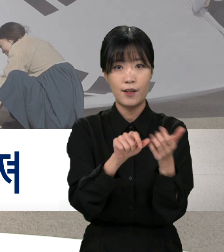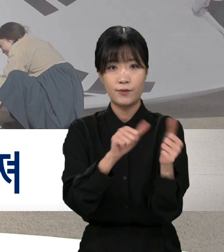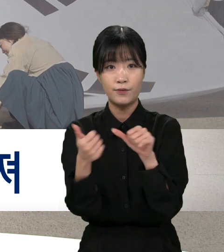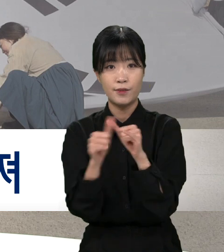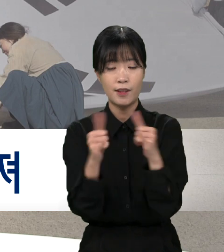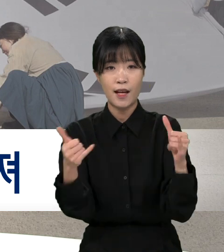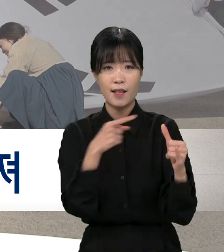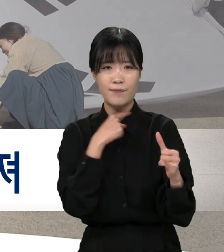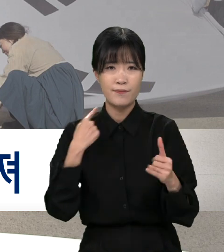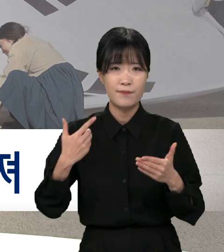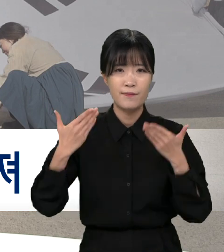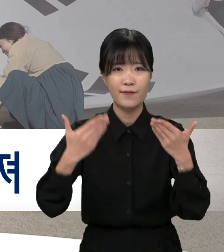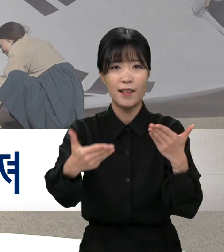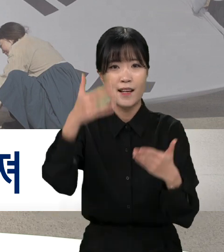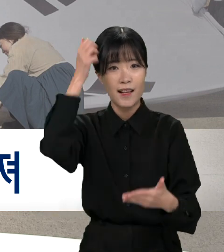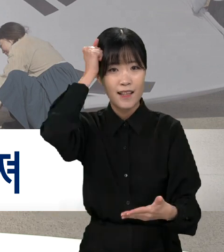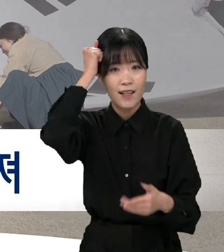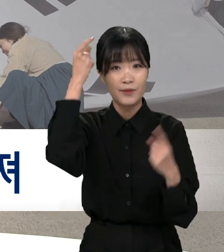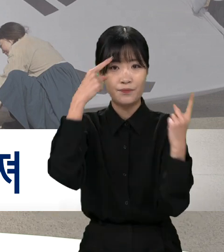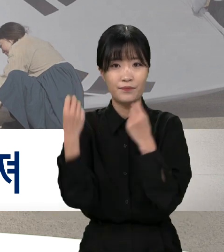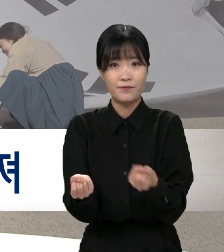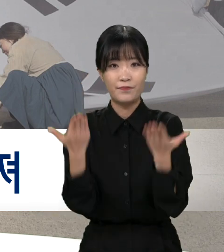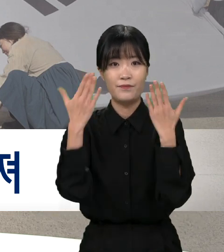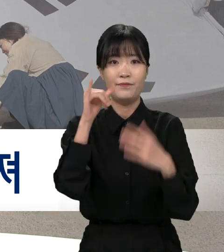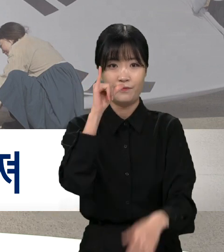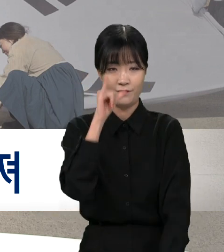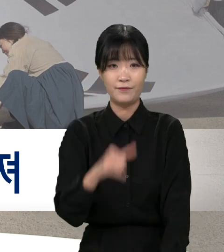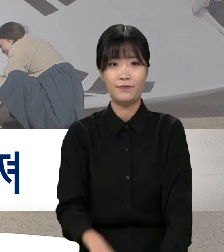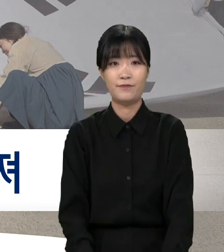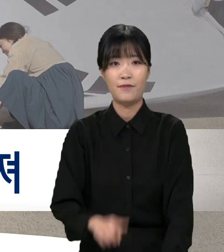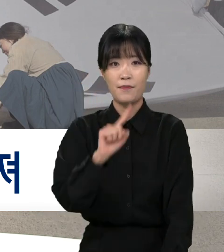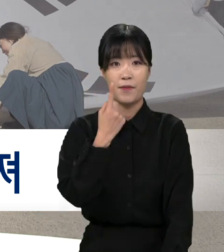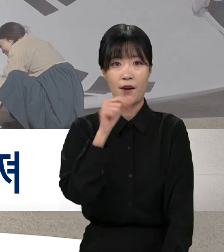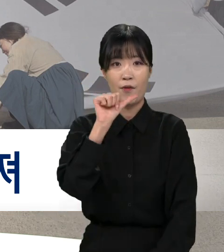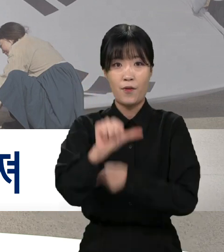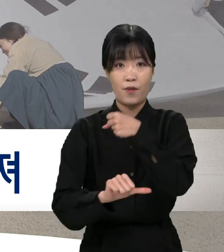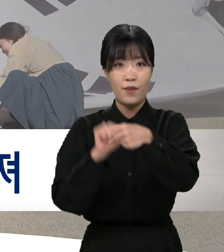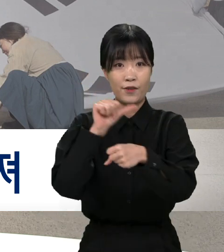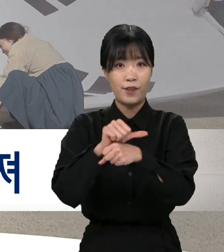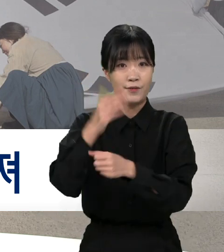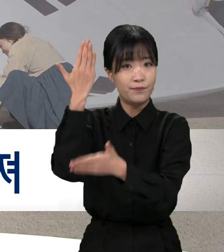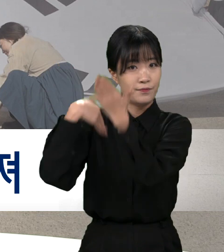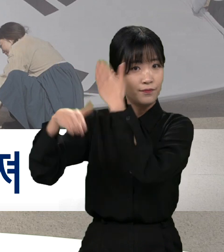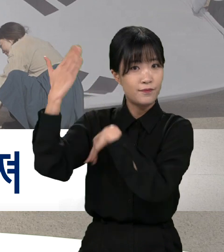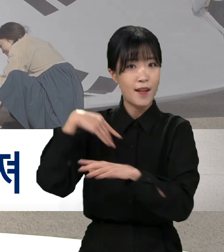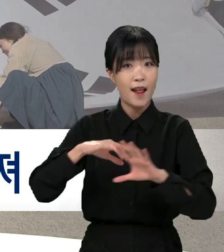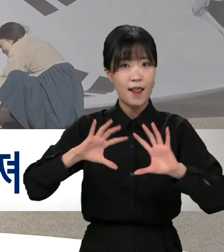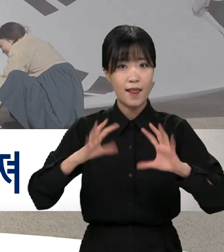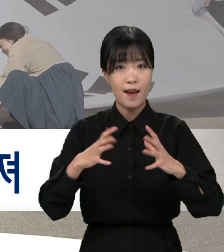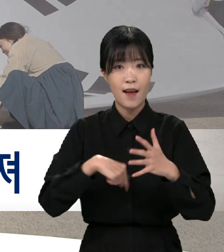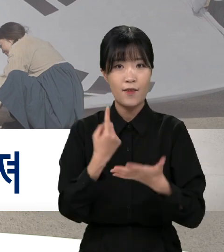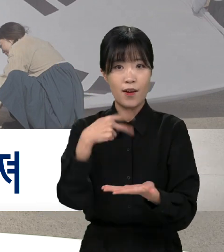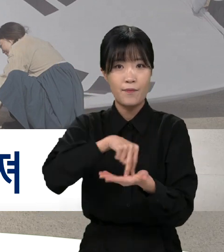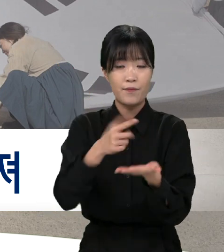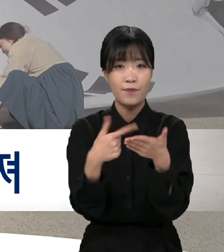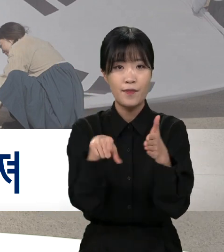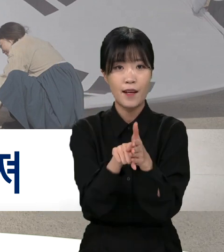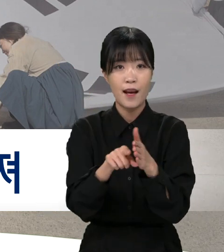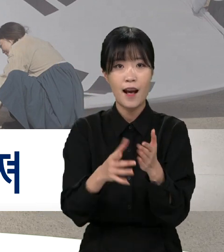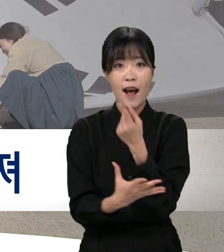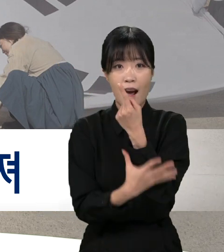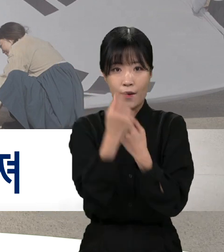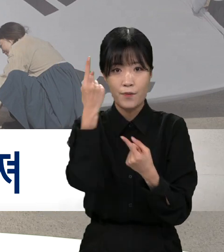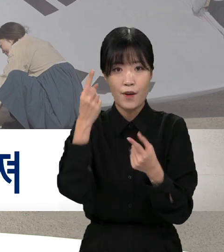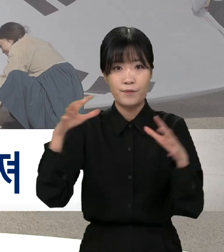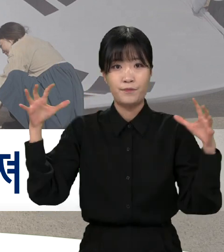순국선열 애국 지사의 헌신과 희생을 기억하는 기념식을 가졌는데요 10전 조국의 독립을